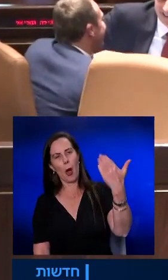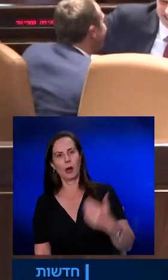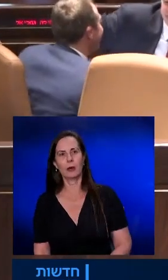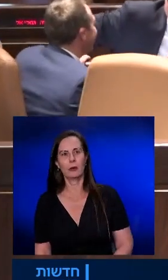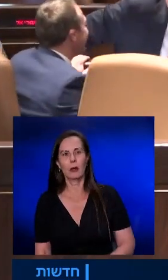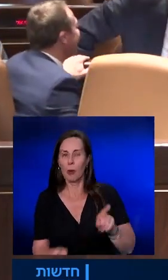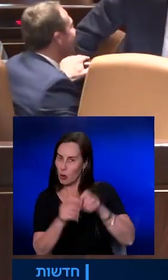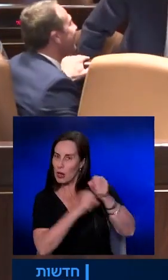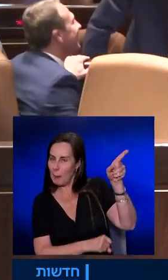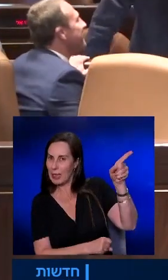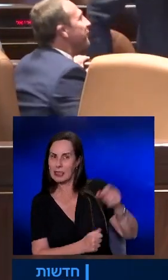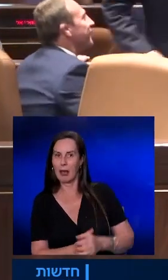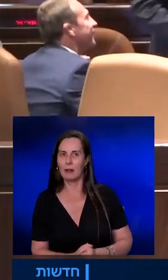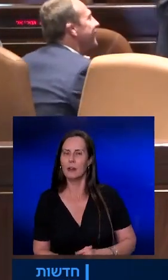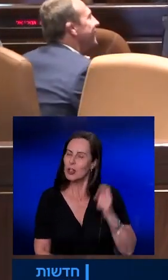שהרבצת לשמחה.